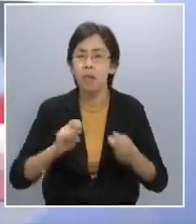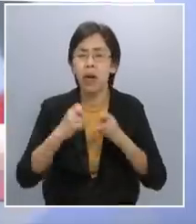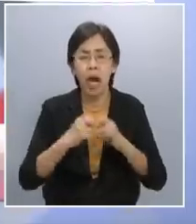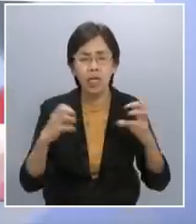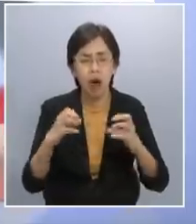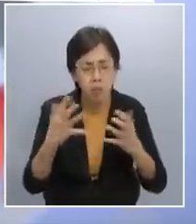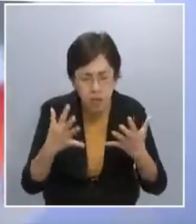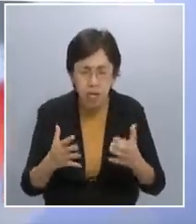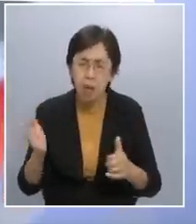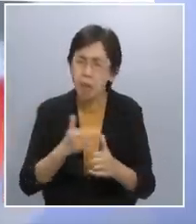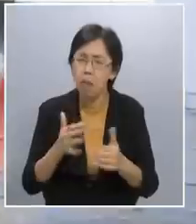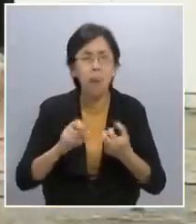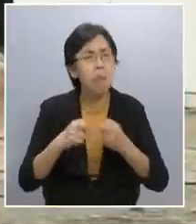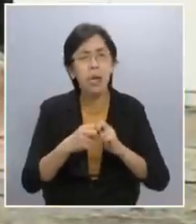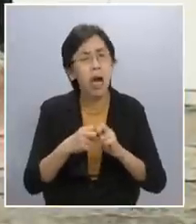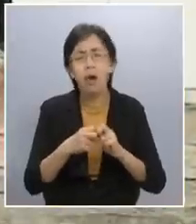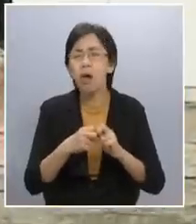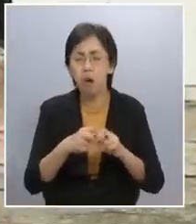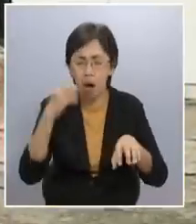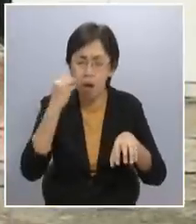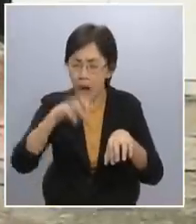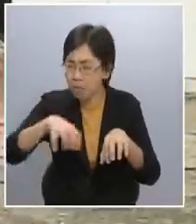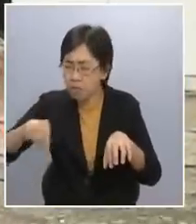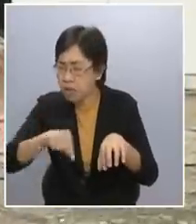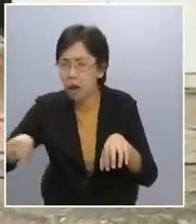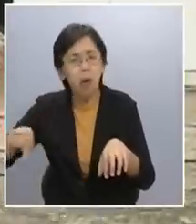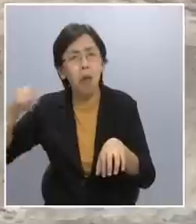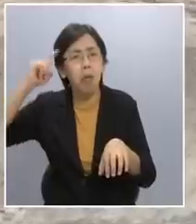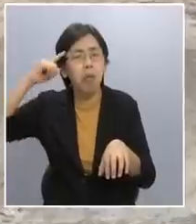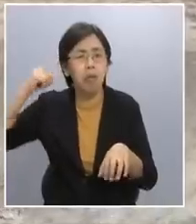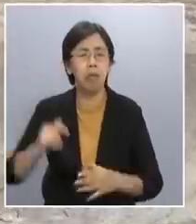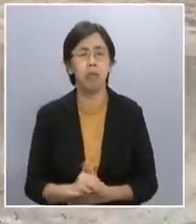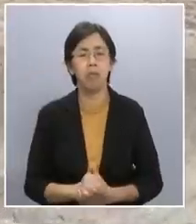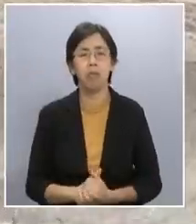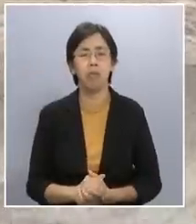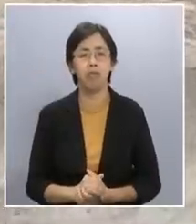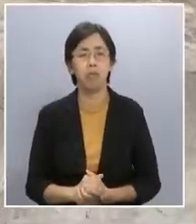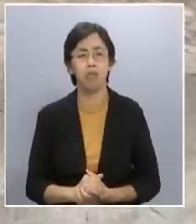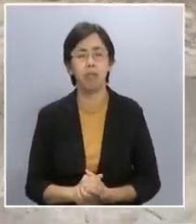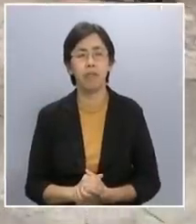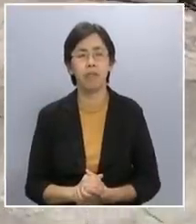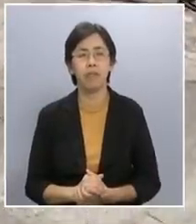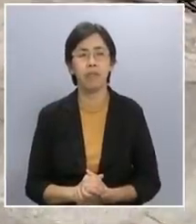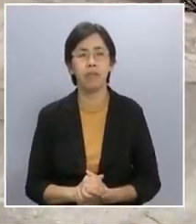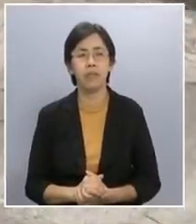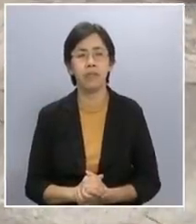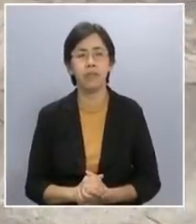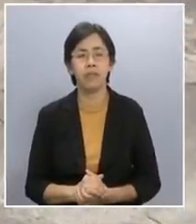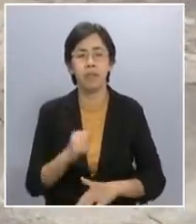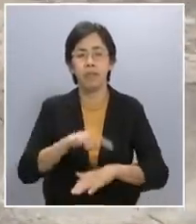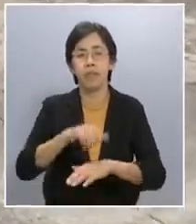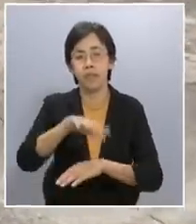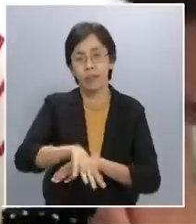ายแล้วไม่มี เนี่ยฮะคือหลังจากนั้นผู้ชมครับ17:00 น.น